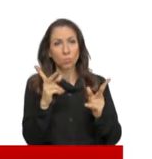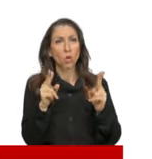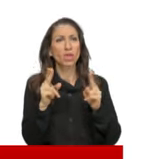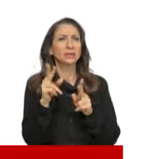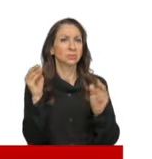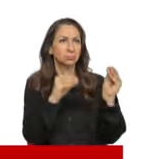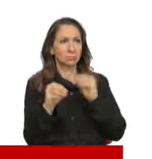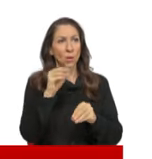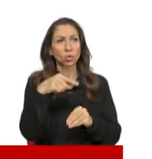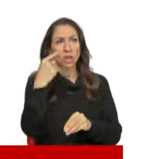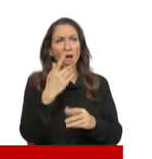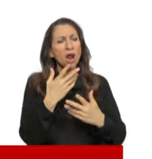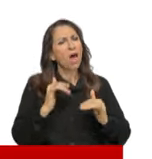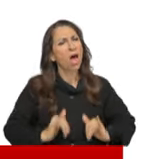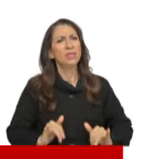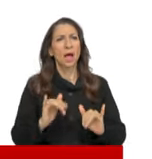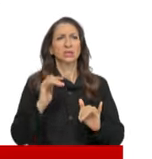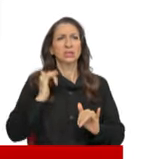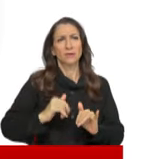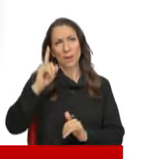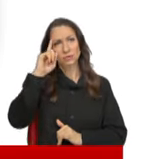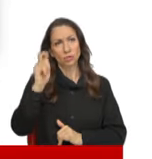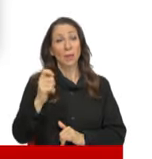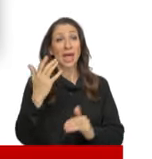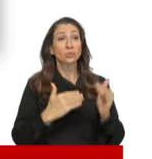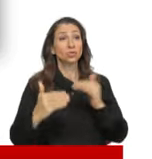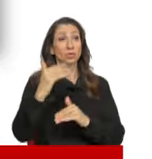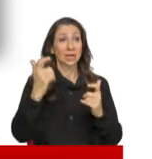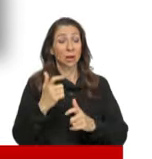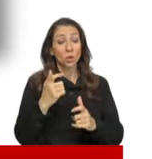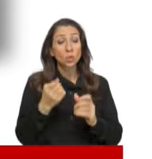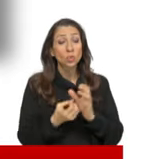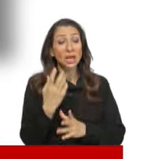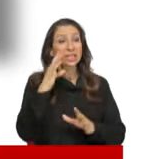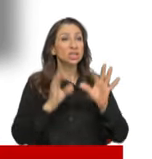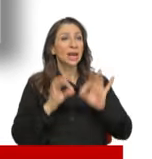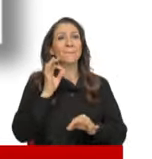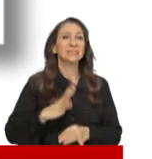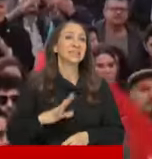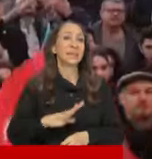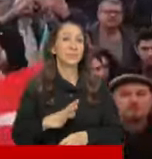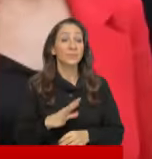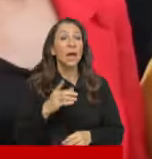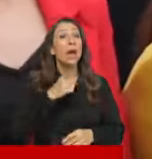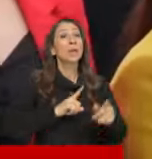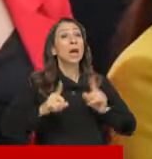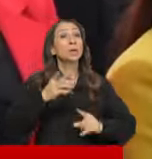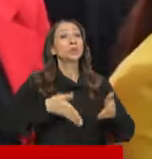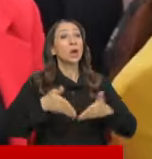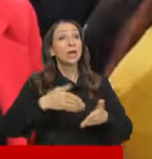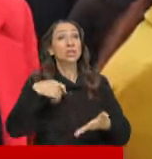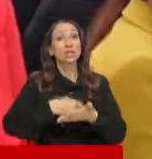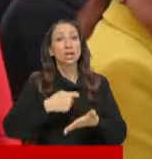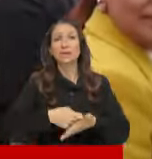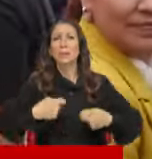montajdır Bu yüzden de açık yüreklilikle savcılığa başvurdum ve en üst mevkideki kuruluşlarca incelenmesini istedim adaylar sokakta